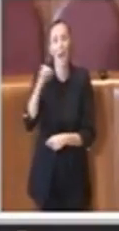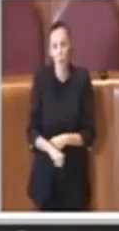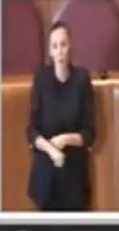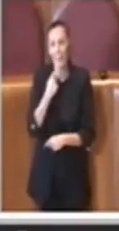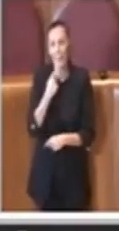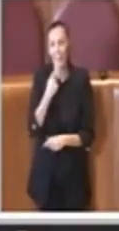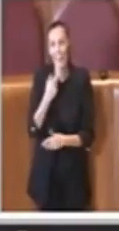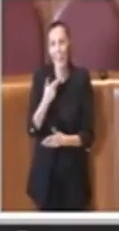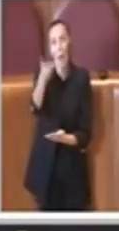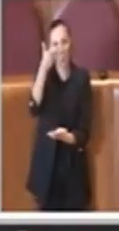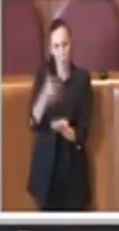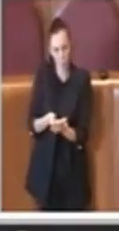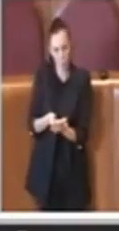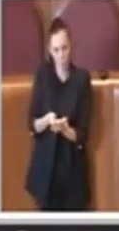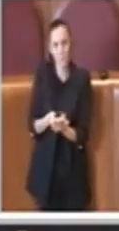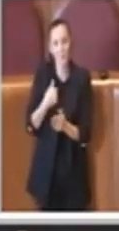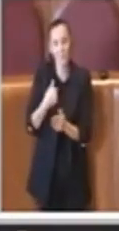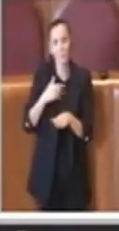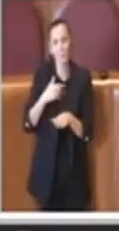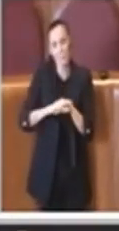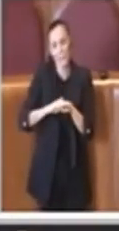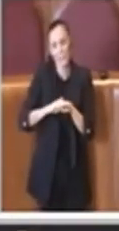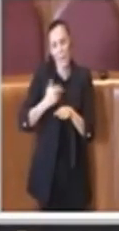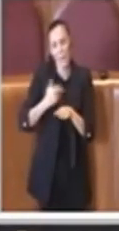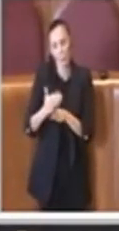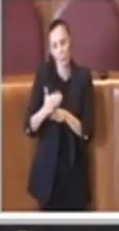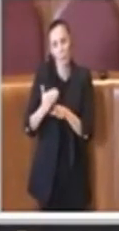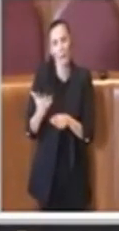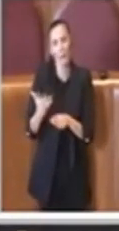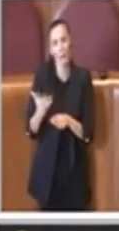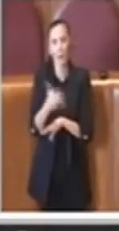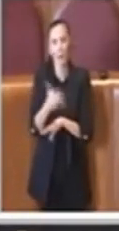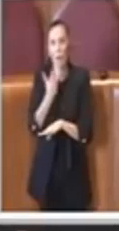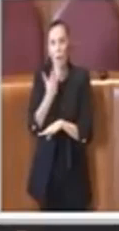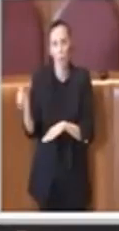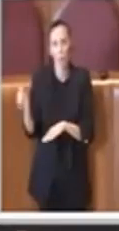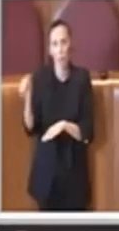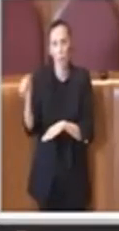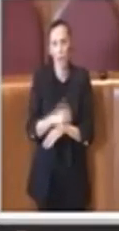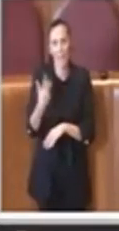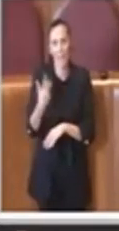proponenti e mi riservo di intervenire anche successivamente su questa delibera. Grazie, Presidente.